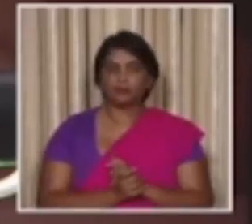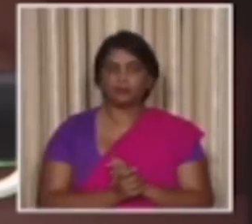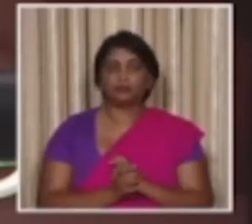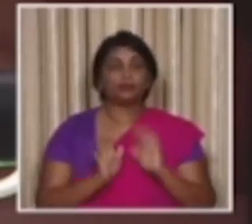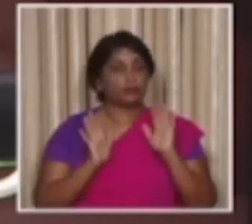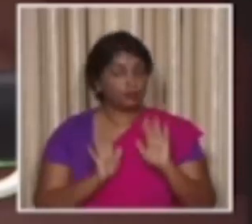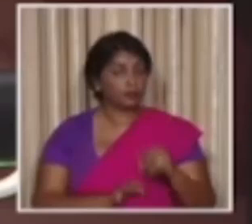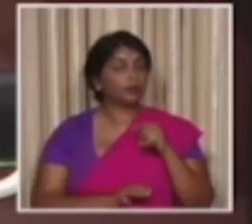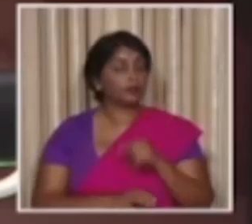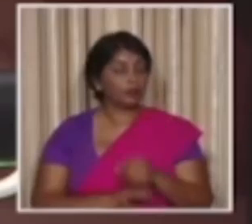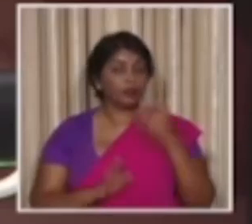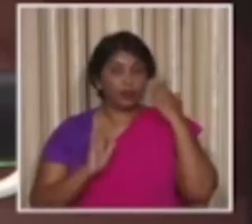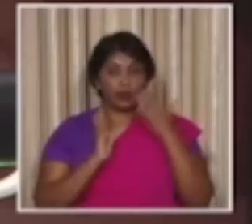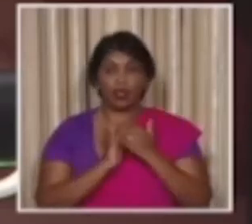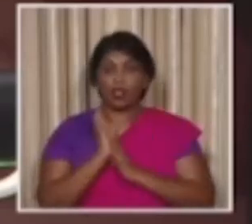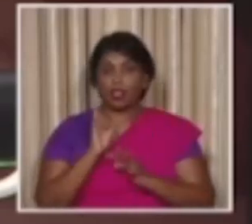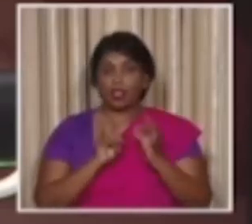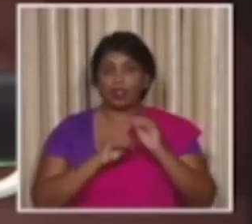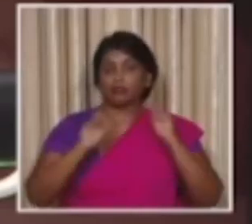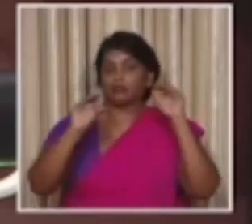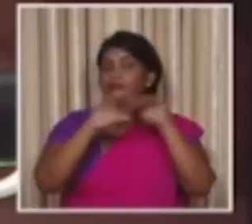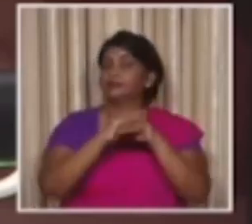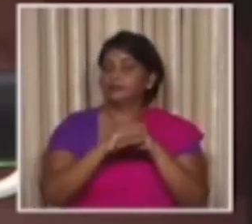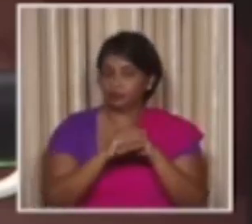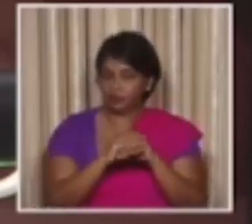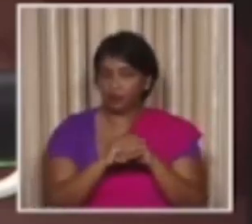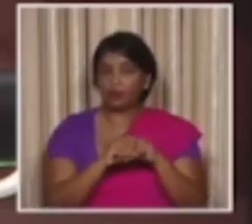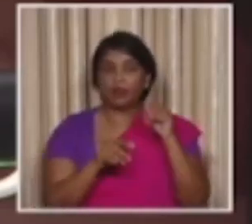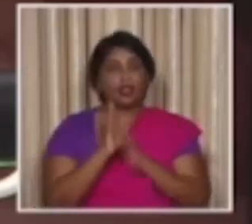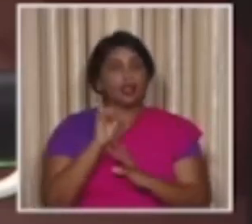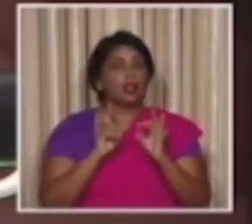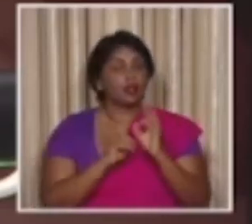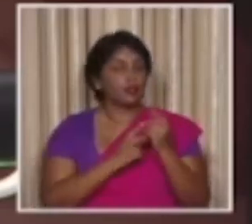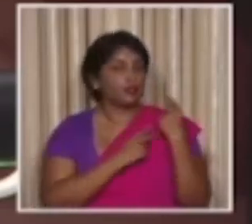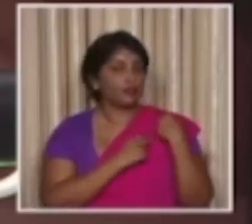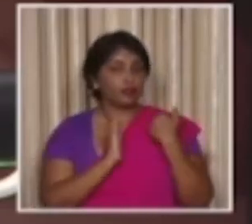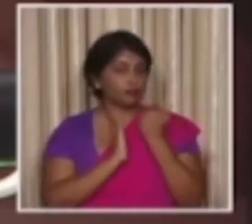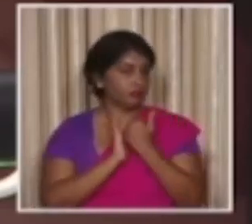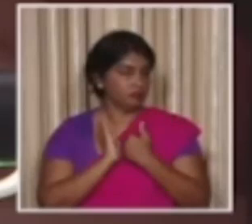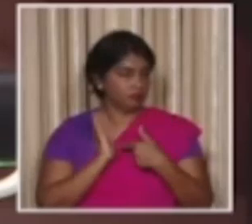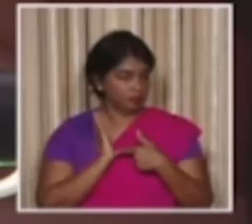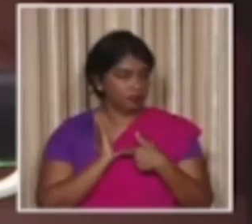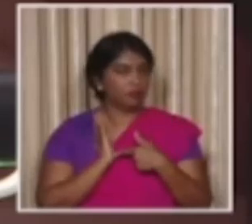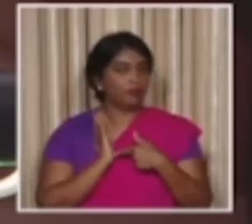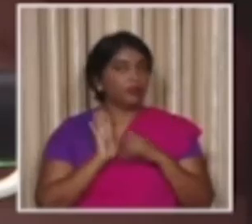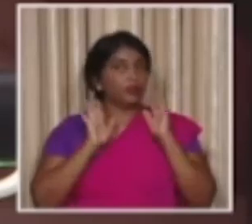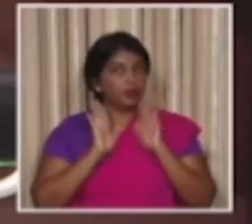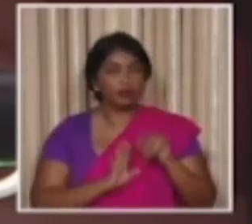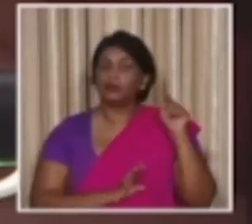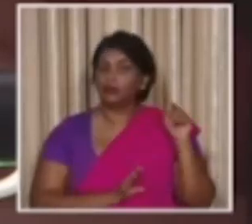හැබැයි මේ විෂය මේ අමාත්‍යවරයාට ඇතුළත් වෙලා තිබෙන්නේ. මේ අමාත්‍යවරයාගේ විෂය පතේ තුල තිබෙන්නේ. හැබැයි